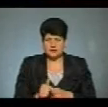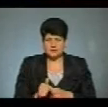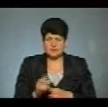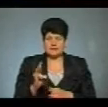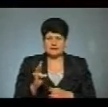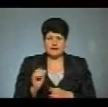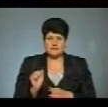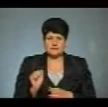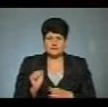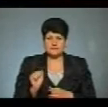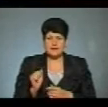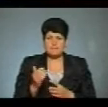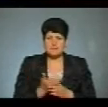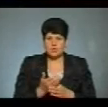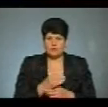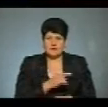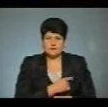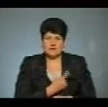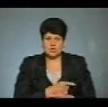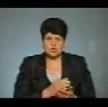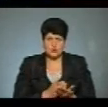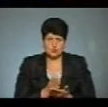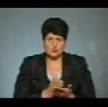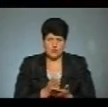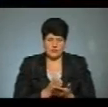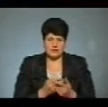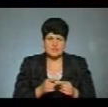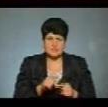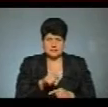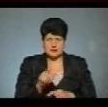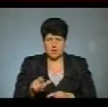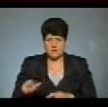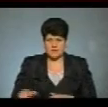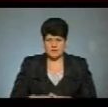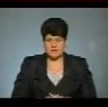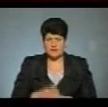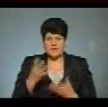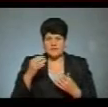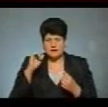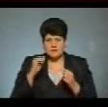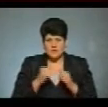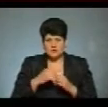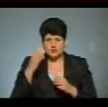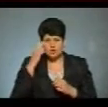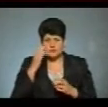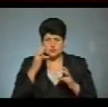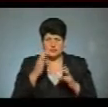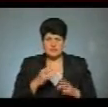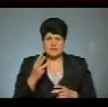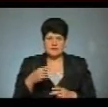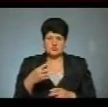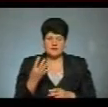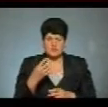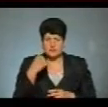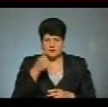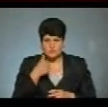на пільгове медичне обслуговування цих громадян. День пам'яті Чорнобильської трагедії, 34-ті